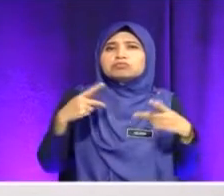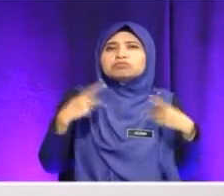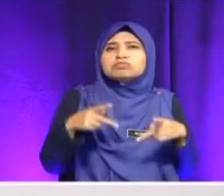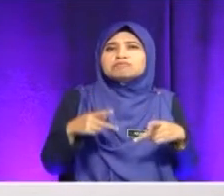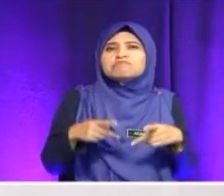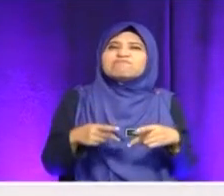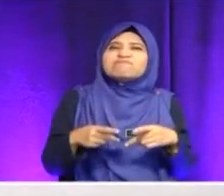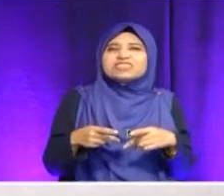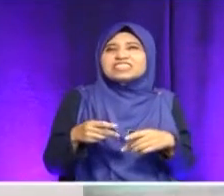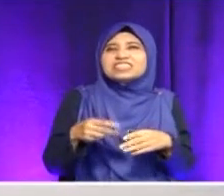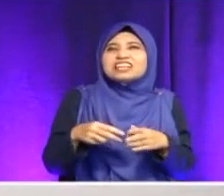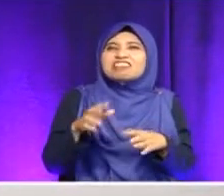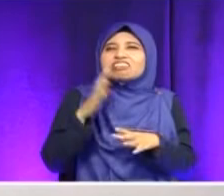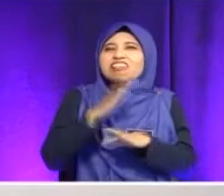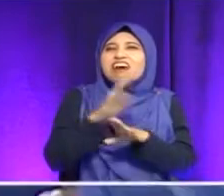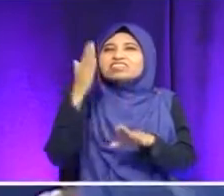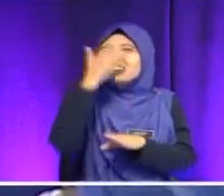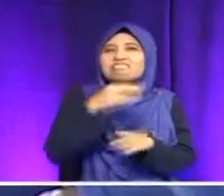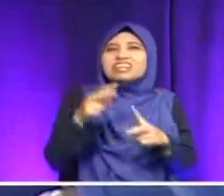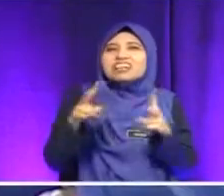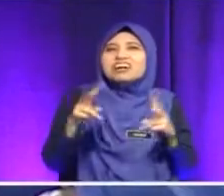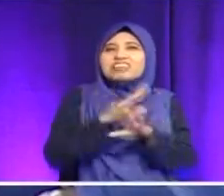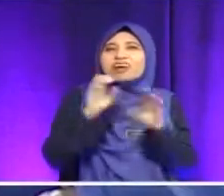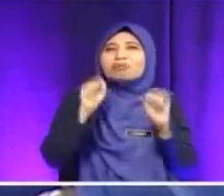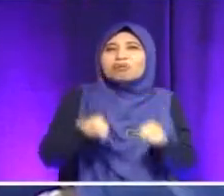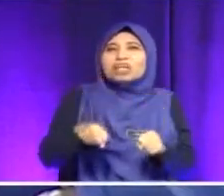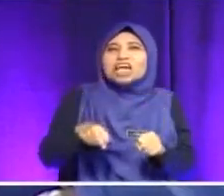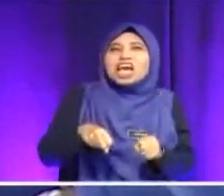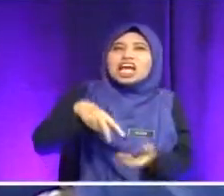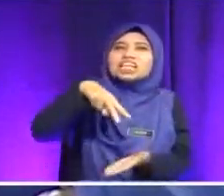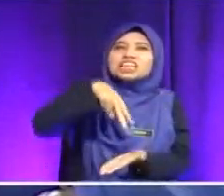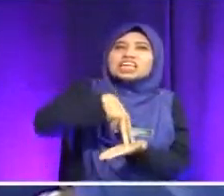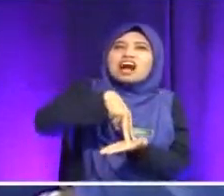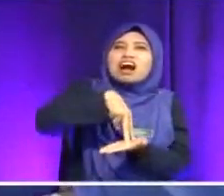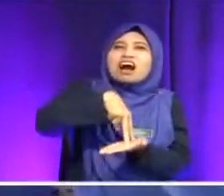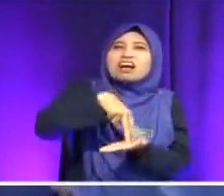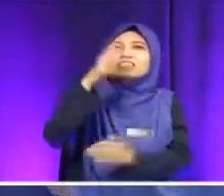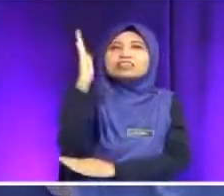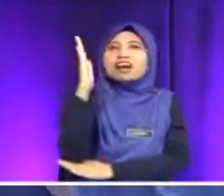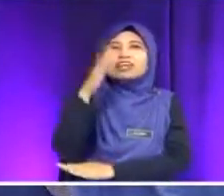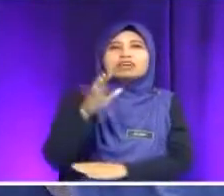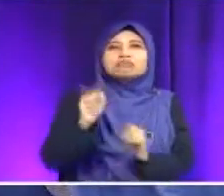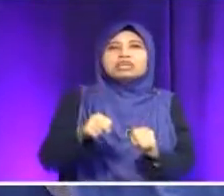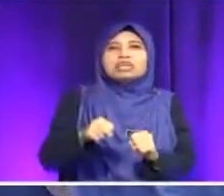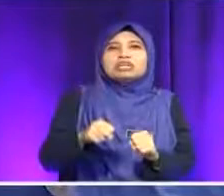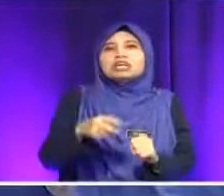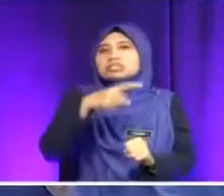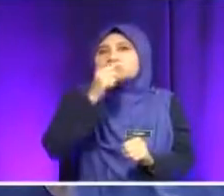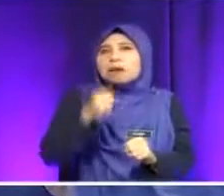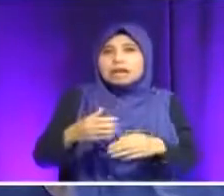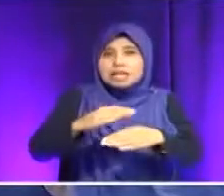markas Nih pisang tegakkan lepas tu dipateni tak ke tak